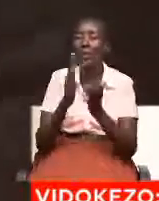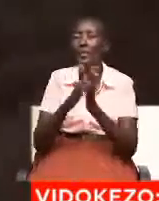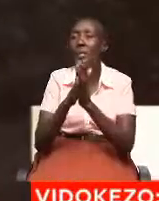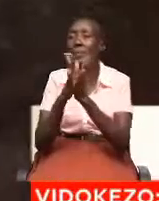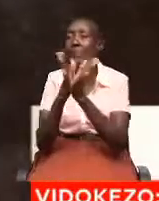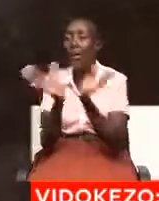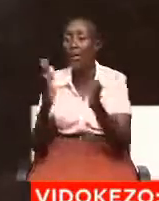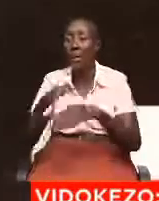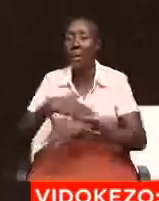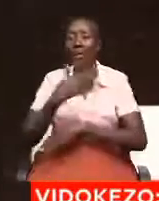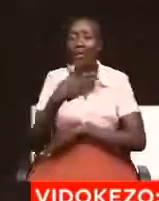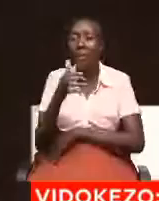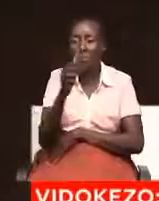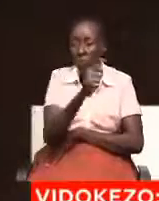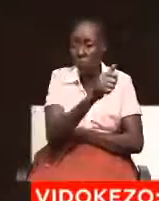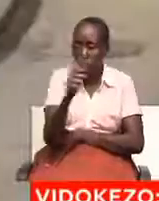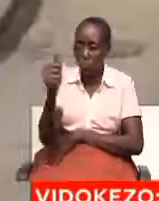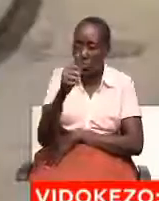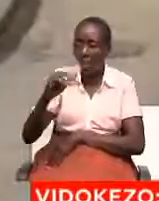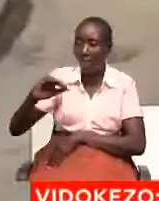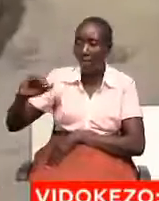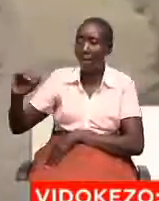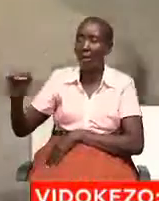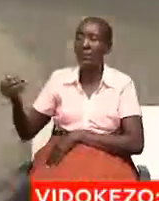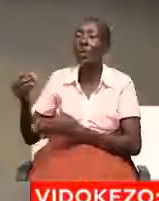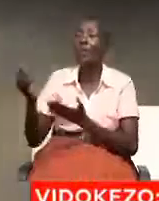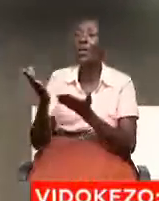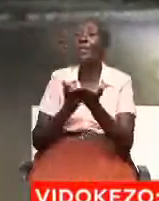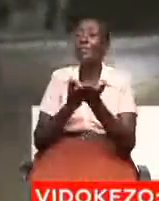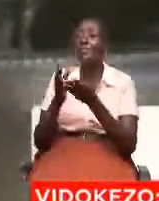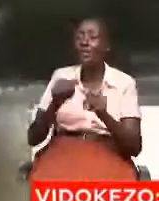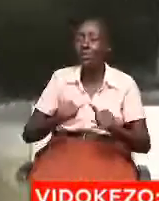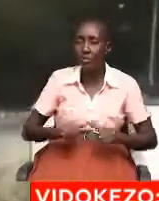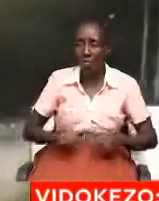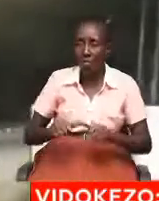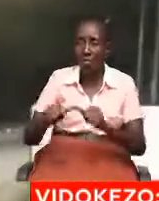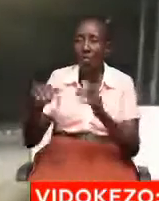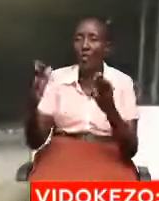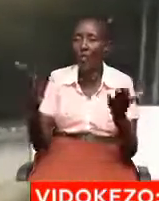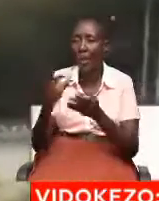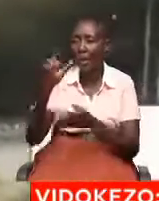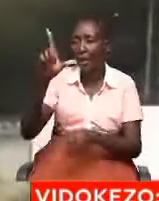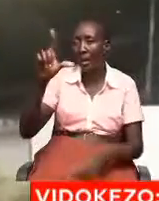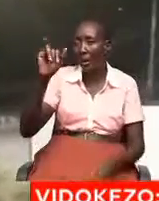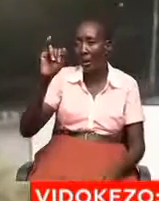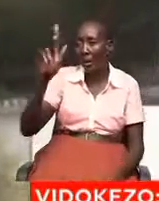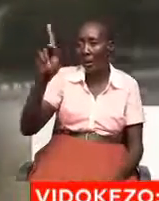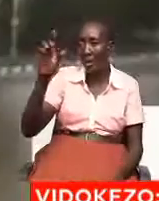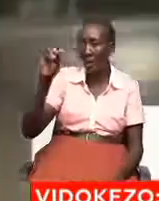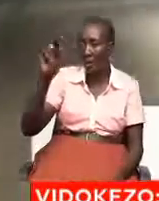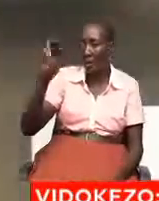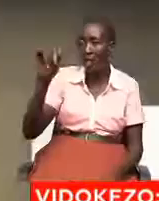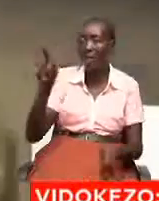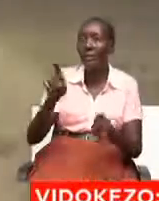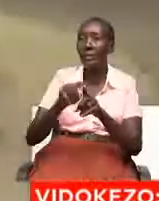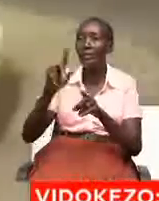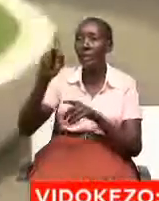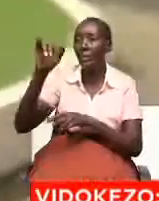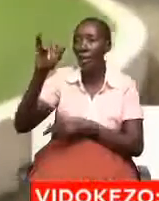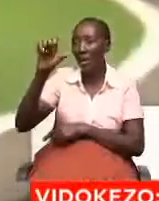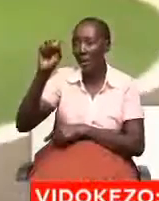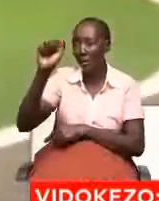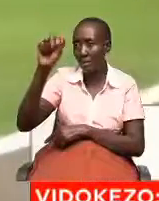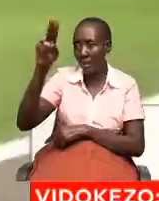ya kunyunyiza dawa katikati ya mji, watapeleka huduma hii katika maeneo ya Likoni na Kisauni. Kunyunyiziwa dawa maeneo haya nayo pia